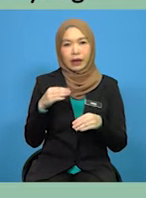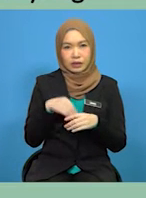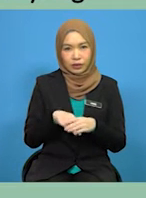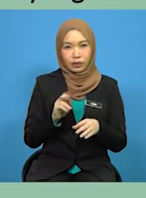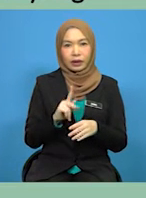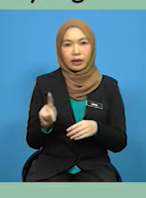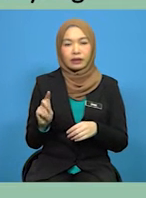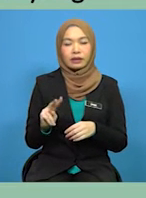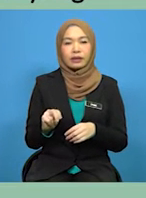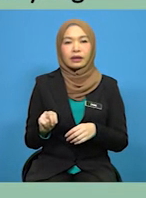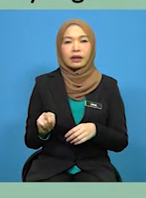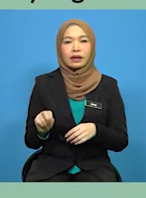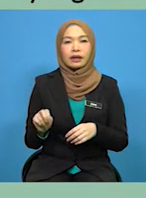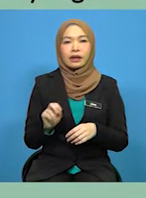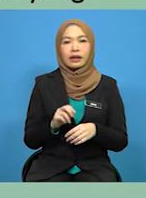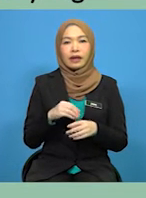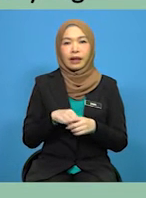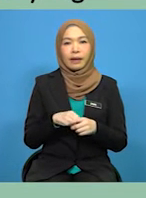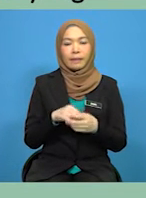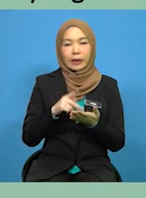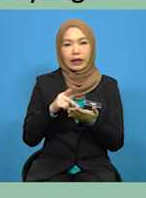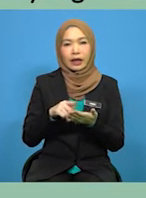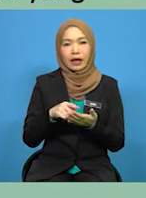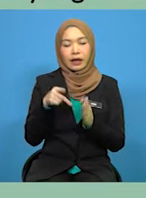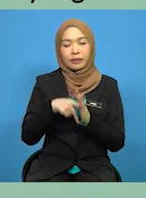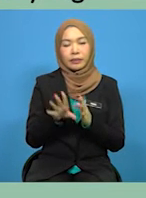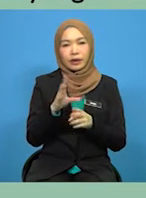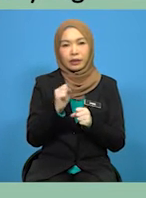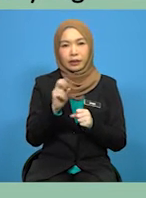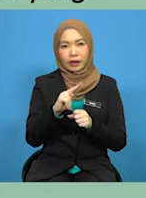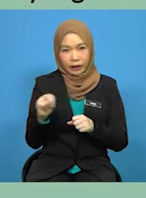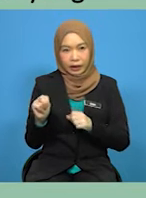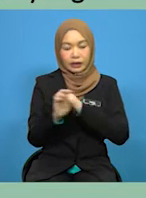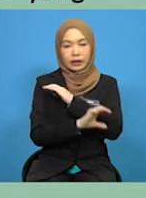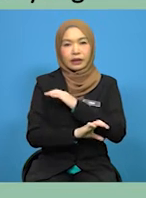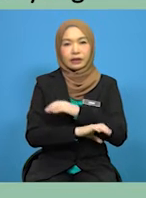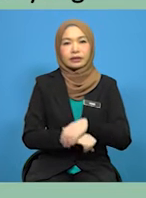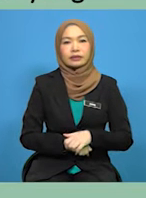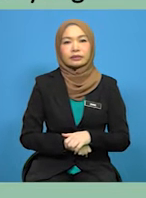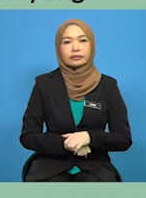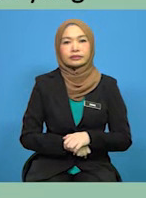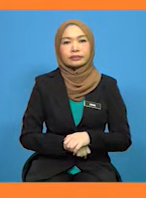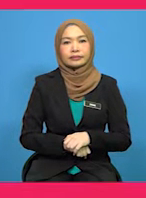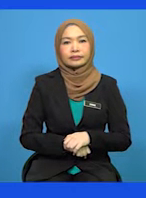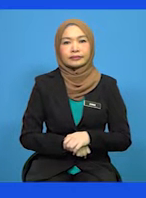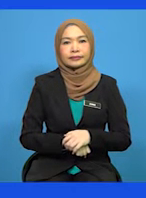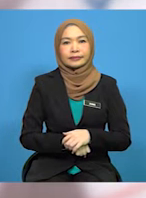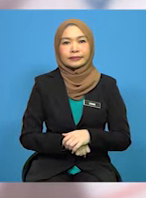negara. Ini telah menyebabkan pendapatan negara terkurang